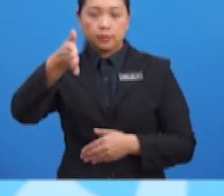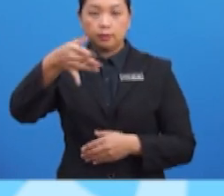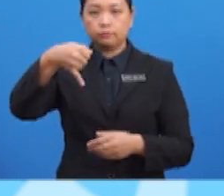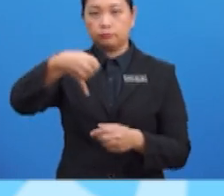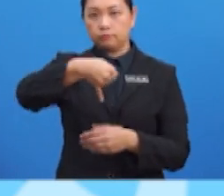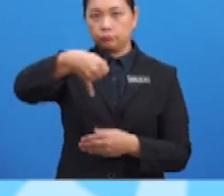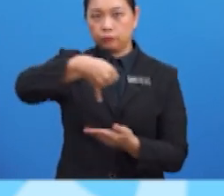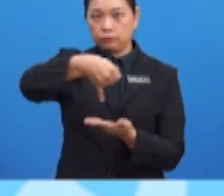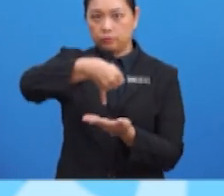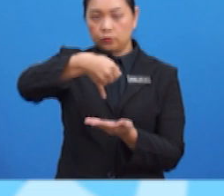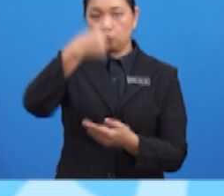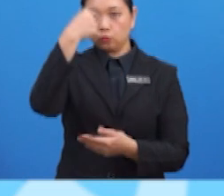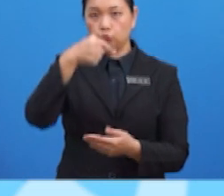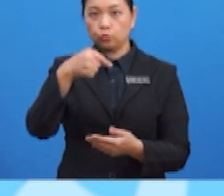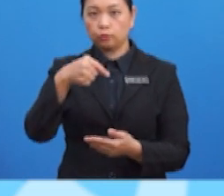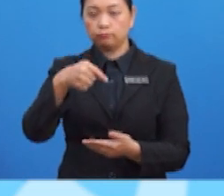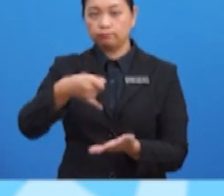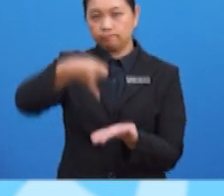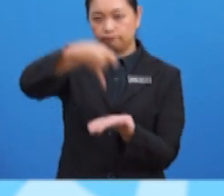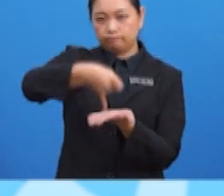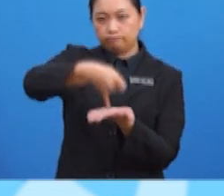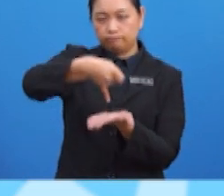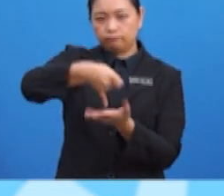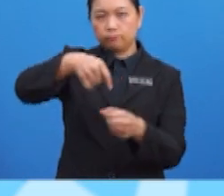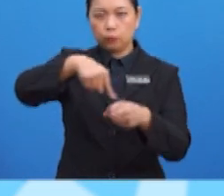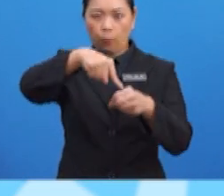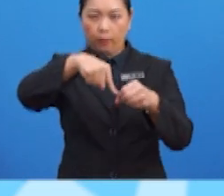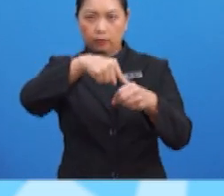berpusing untuk tujuan menebuk lubang.